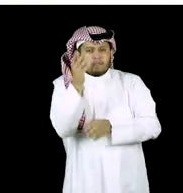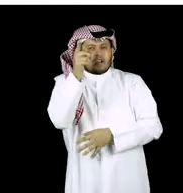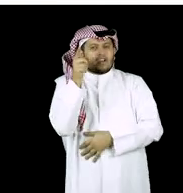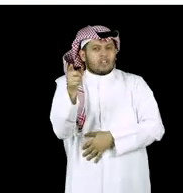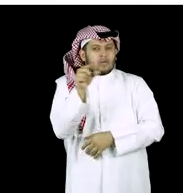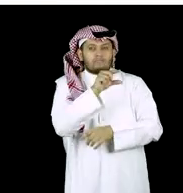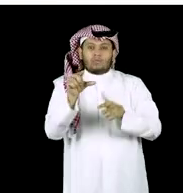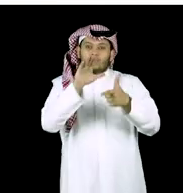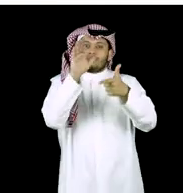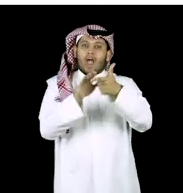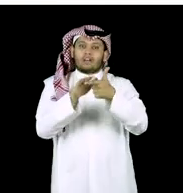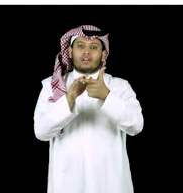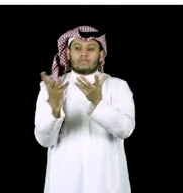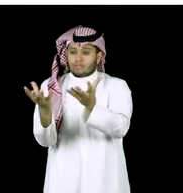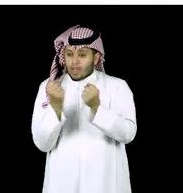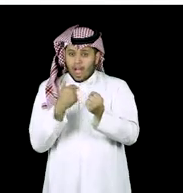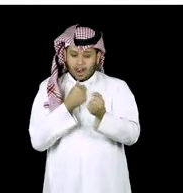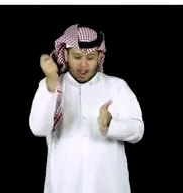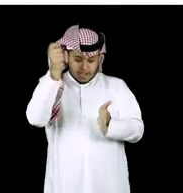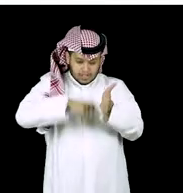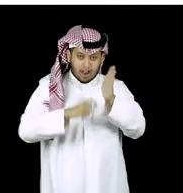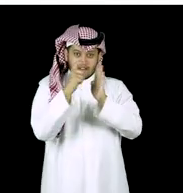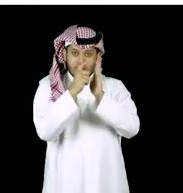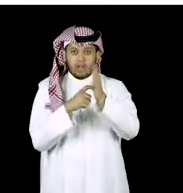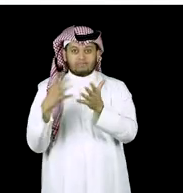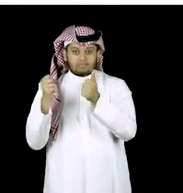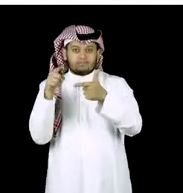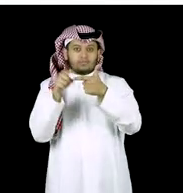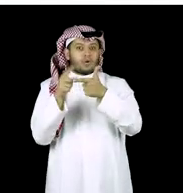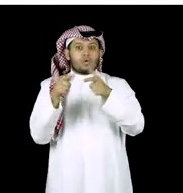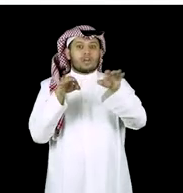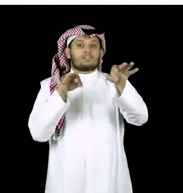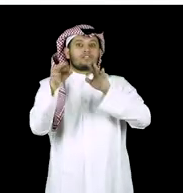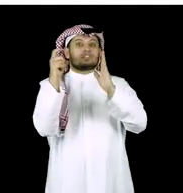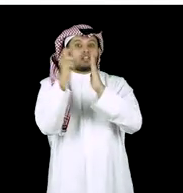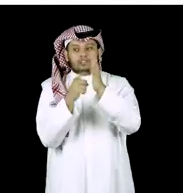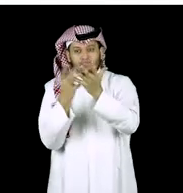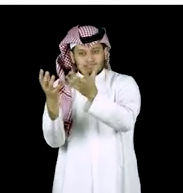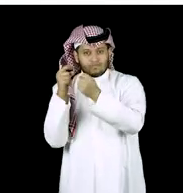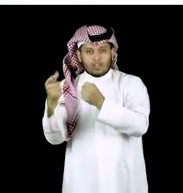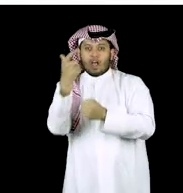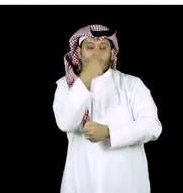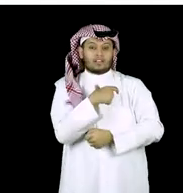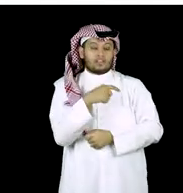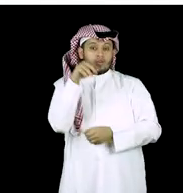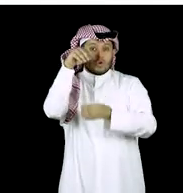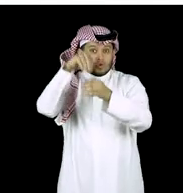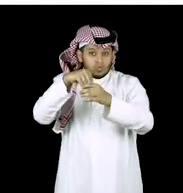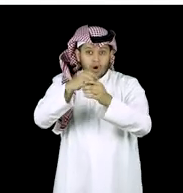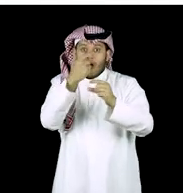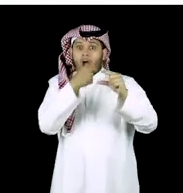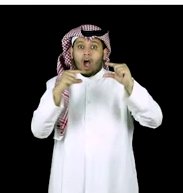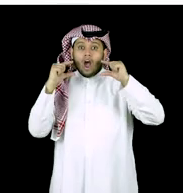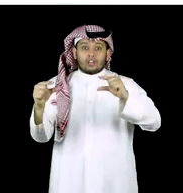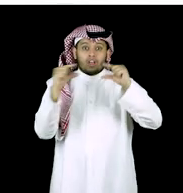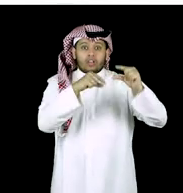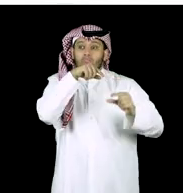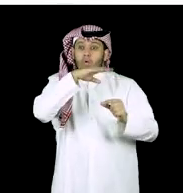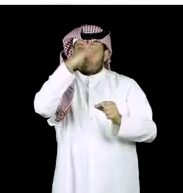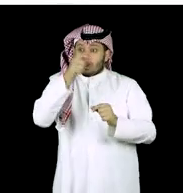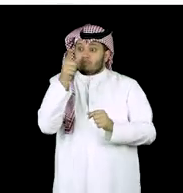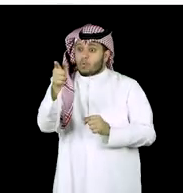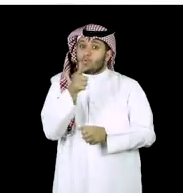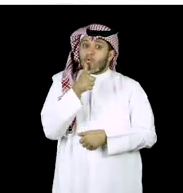الثاني للشريعة الإسلامية ونظامها السياسي، فالنصوص الواردة عن الرسول صلى الله عليه